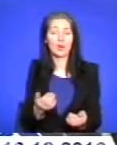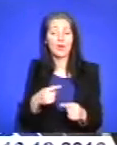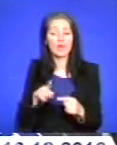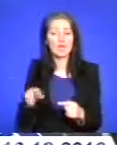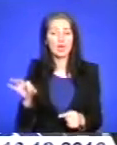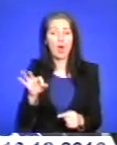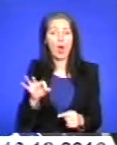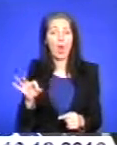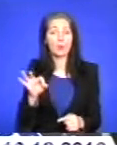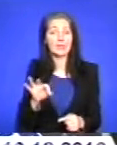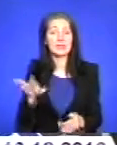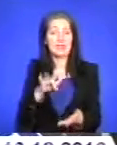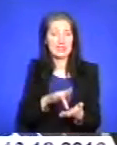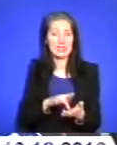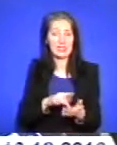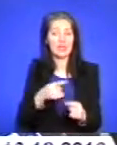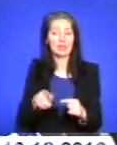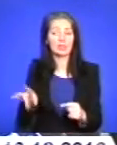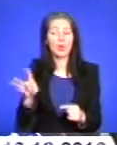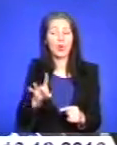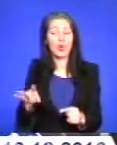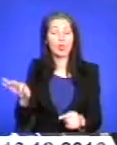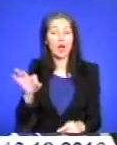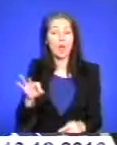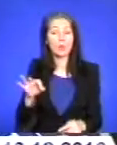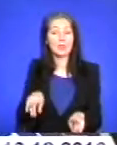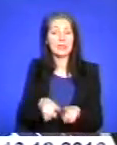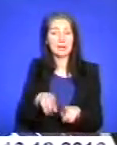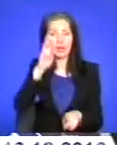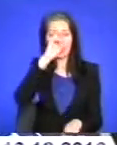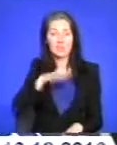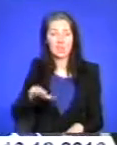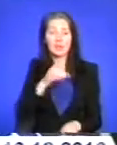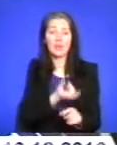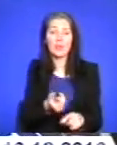інших обласних центрах, в інших регіонах, області та країни перевищення